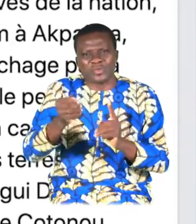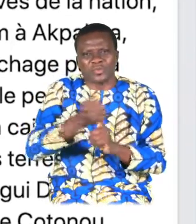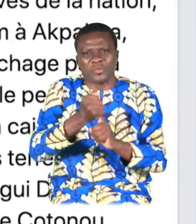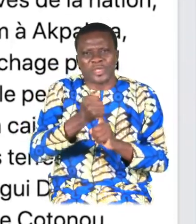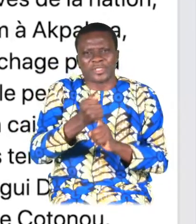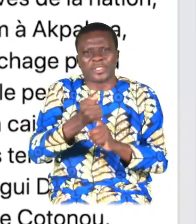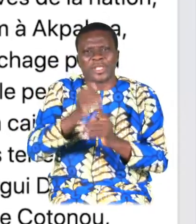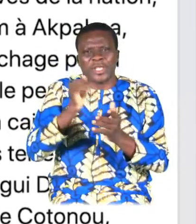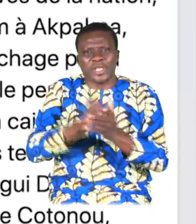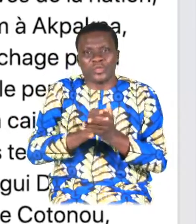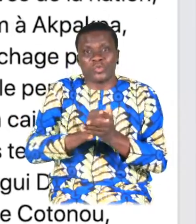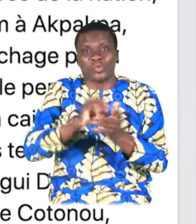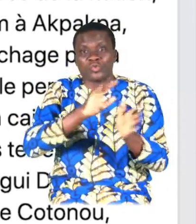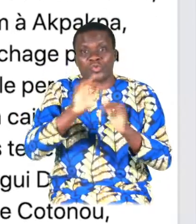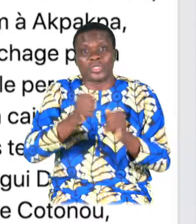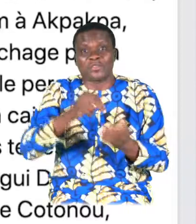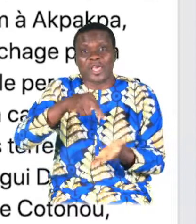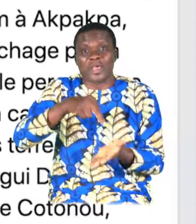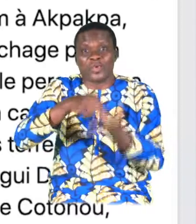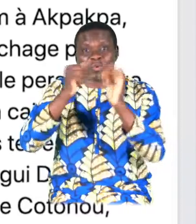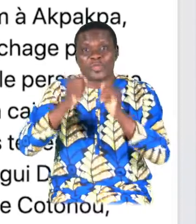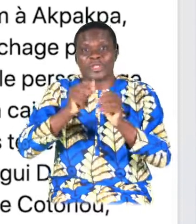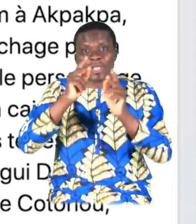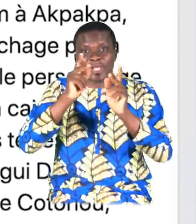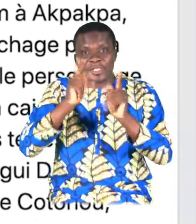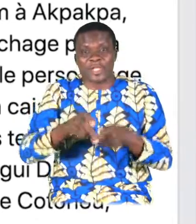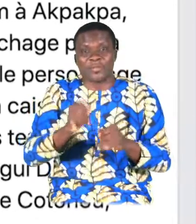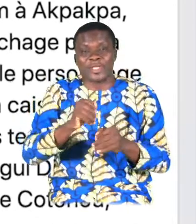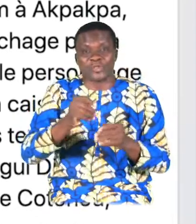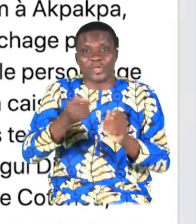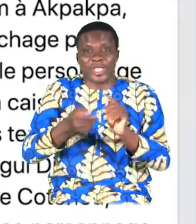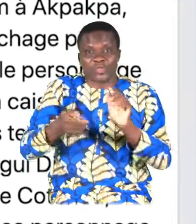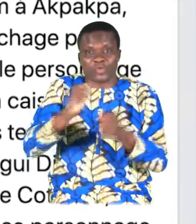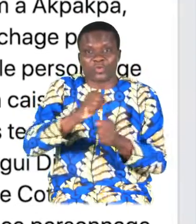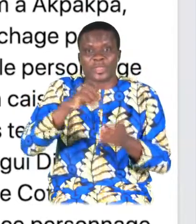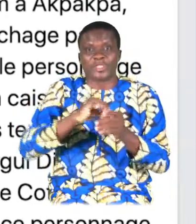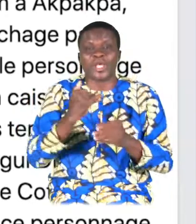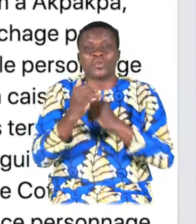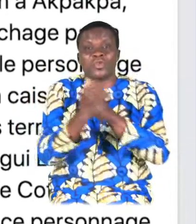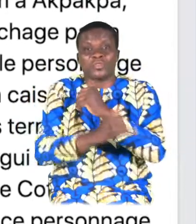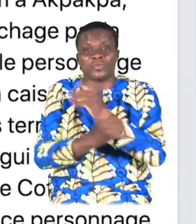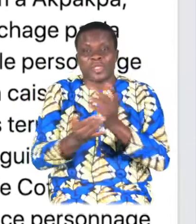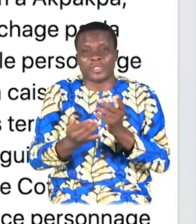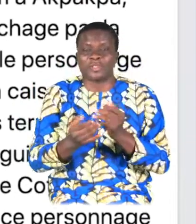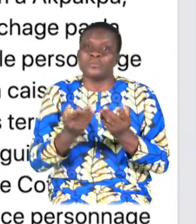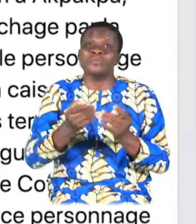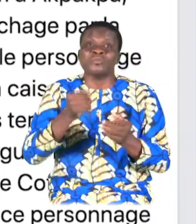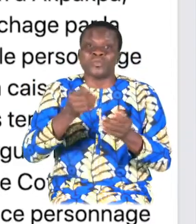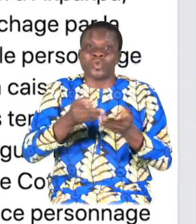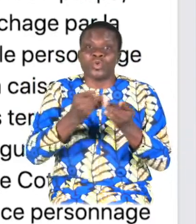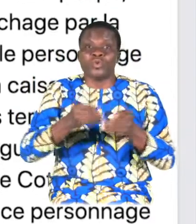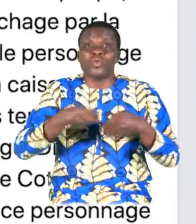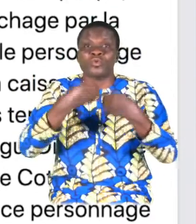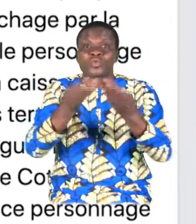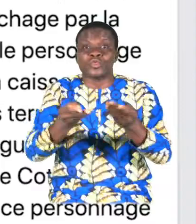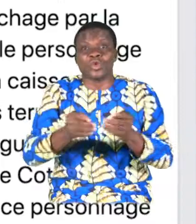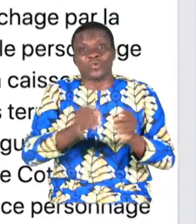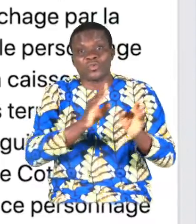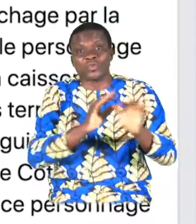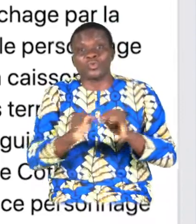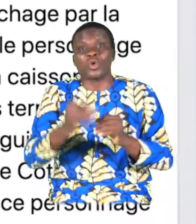de certains monuments représentant des personnages controversés dans notre pays. Le post surfe sur la vague